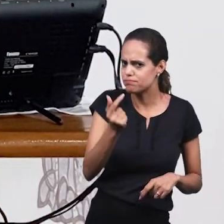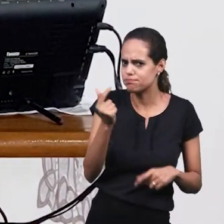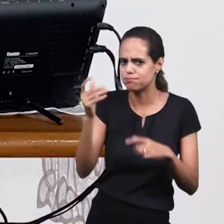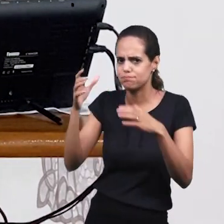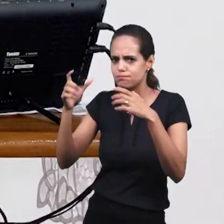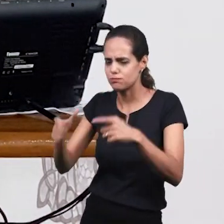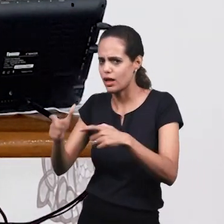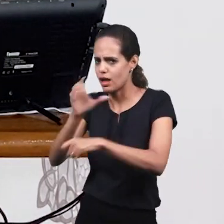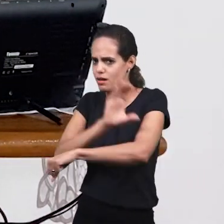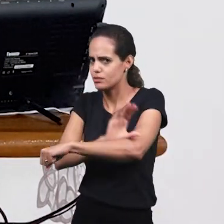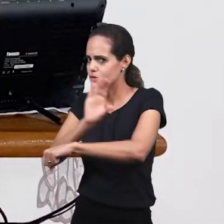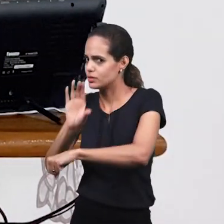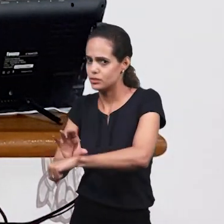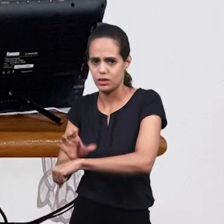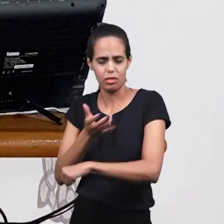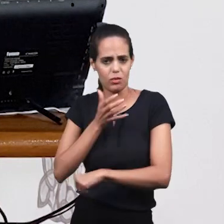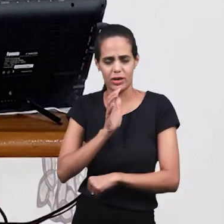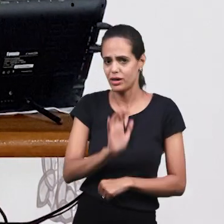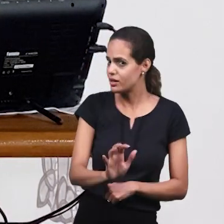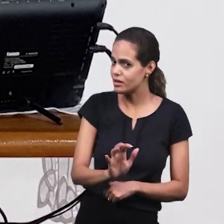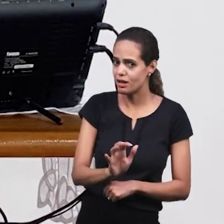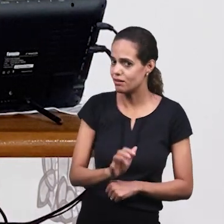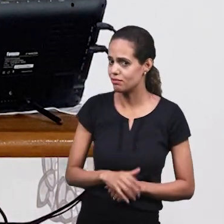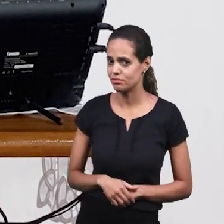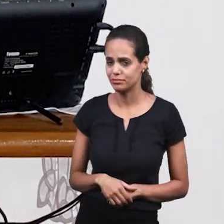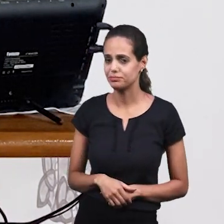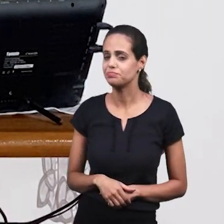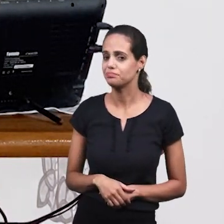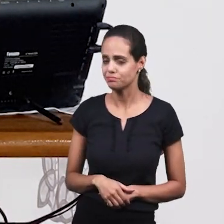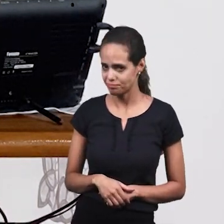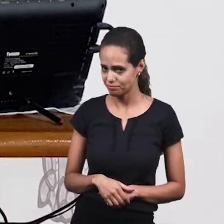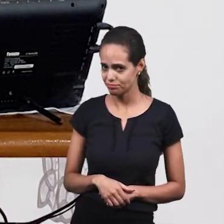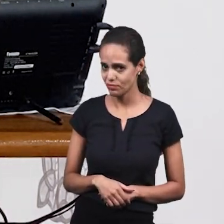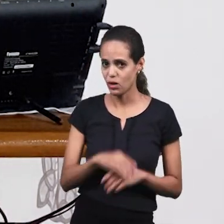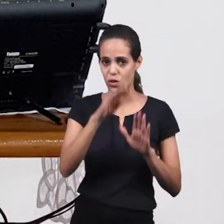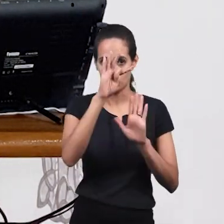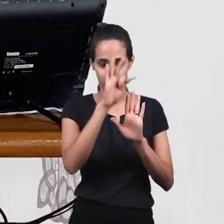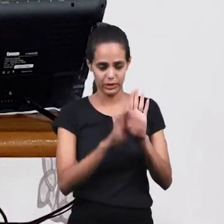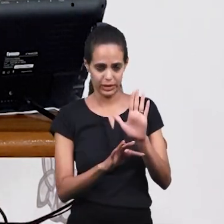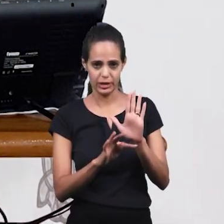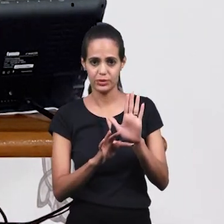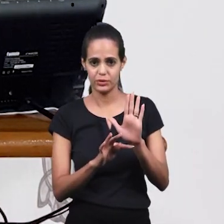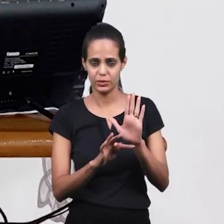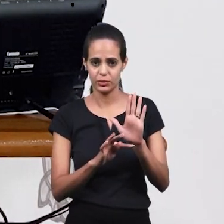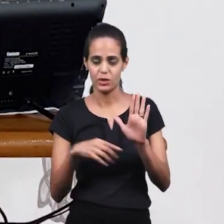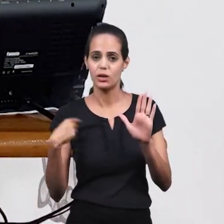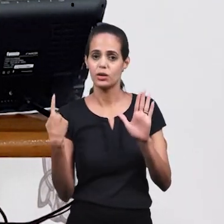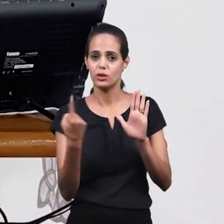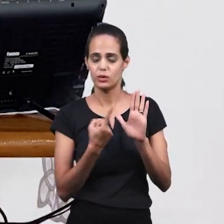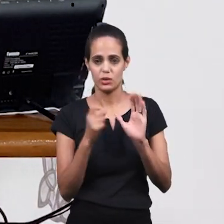dans le texte que nous lisons ici au chapitre 14 d'Exode,